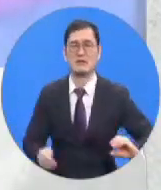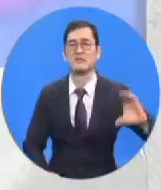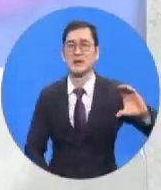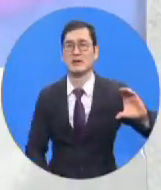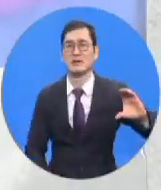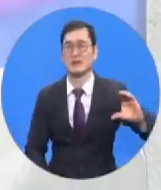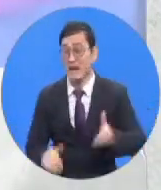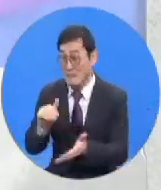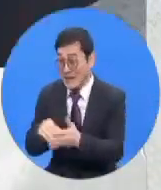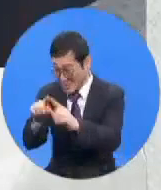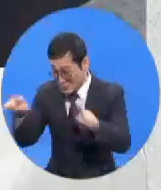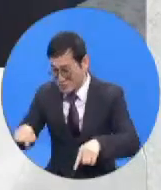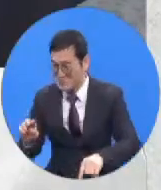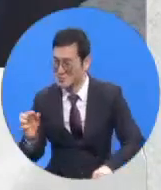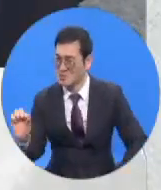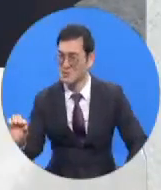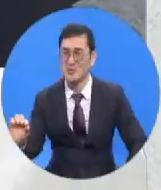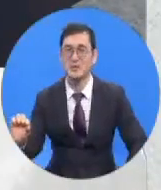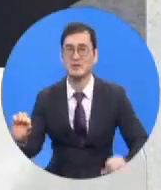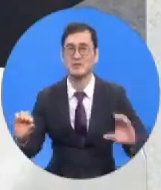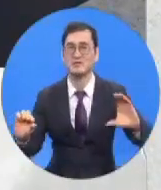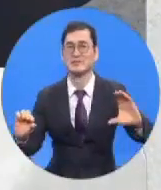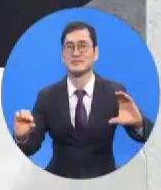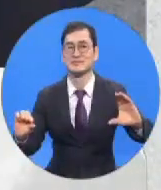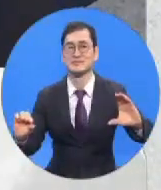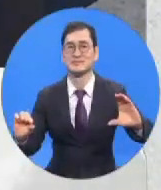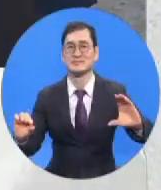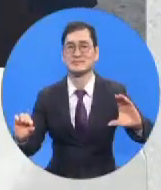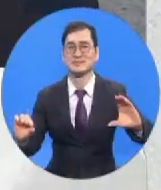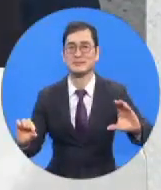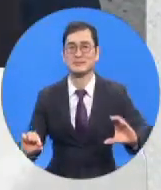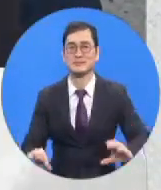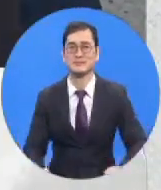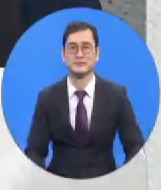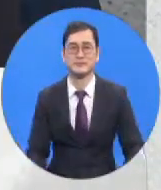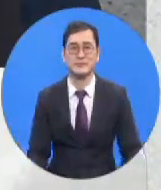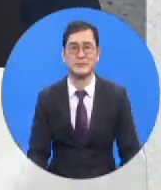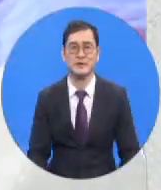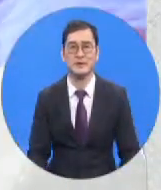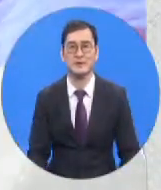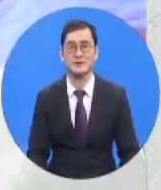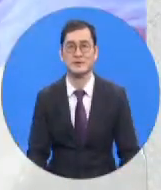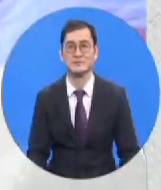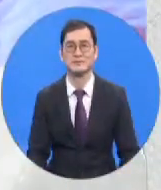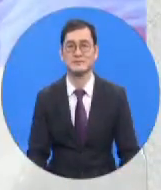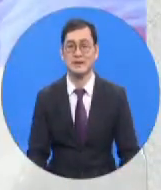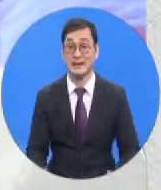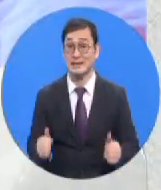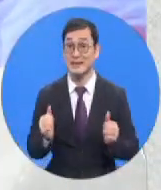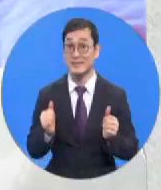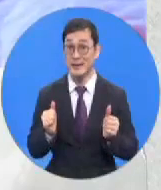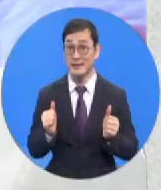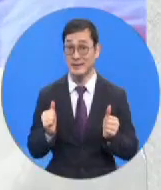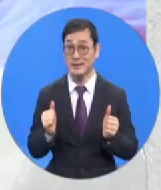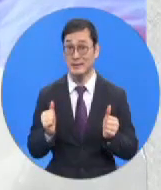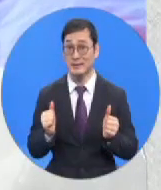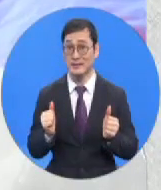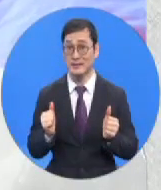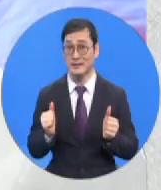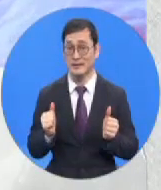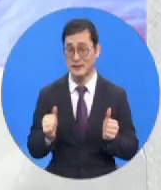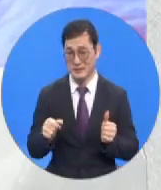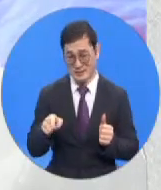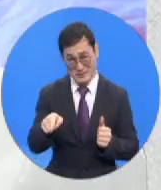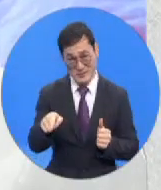바라고 우선적으로 직접적으로는 해당 재판부에게 더도 말고 덜도 말고 저 사람들이 치러야 될